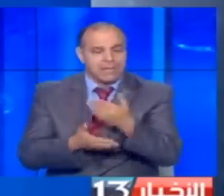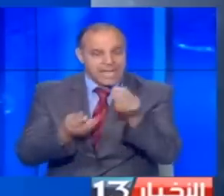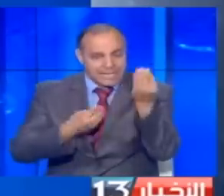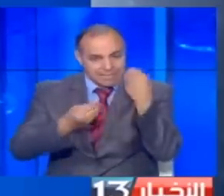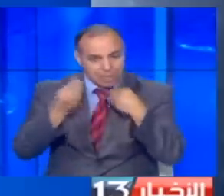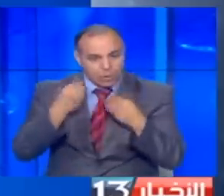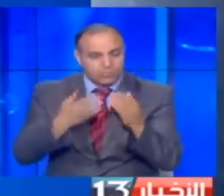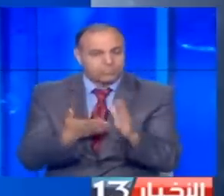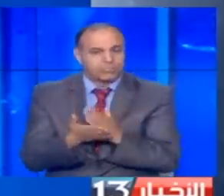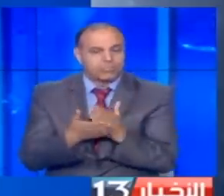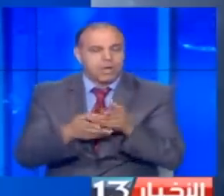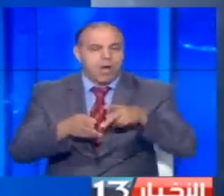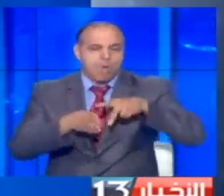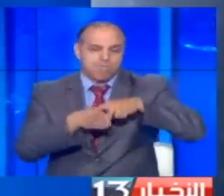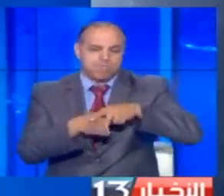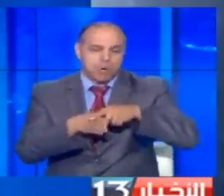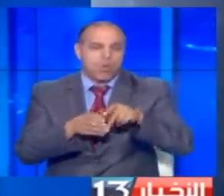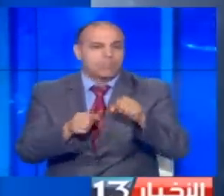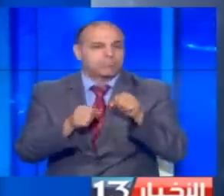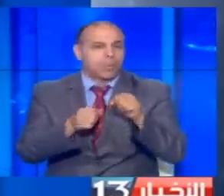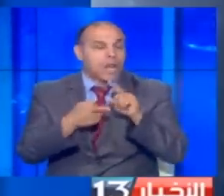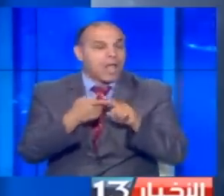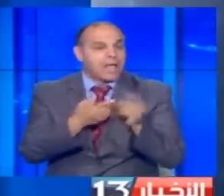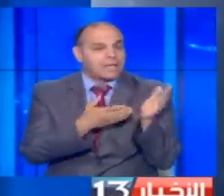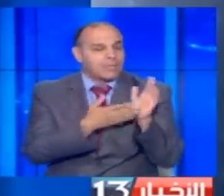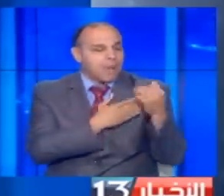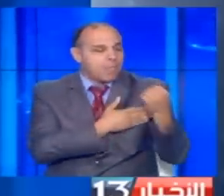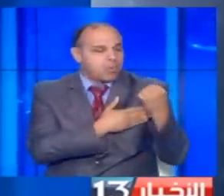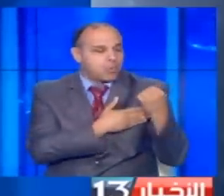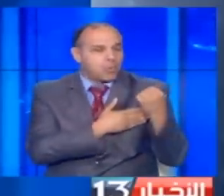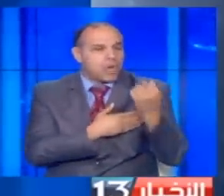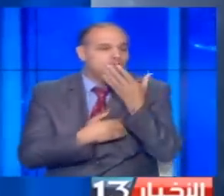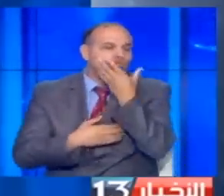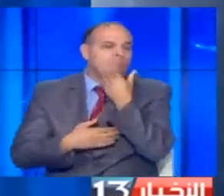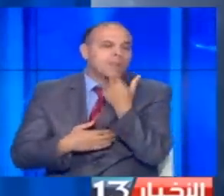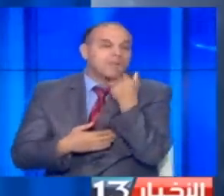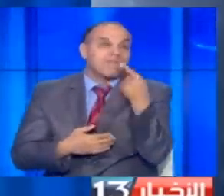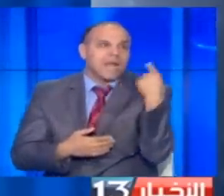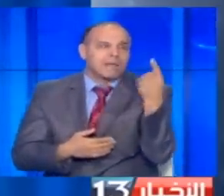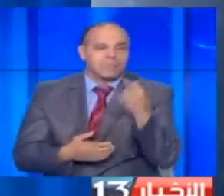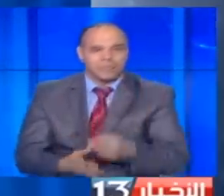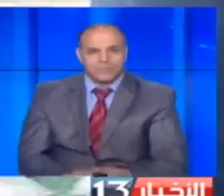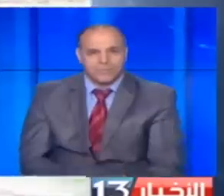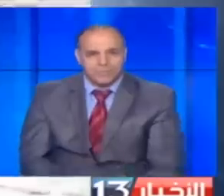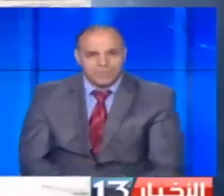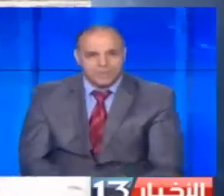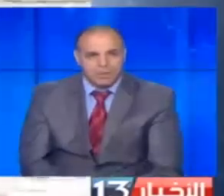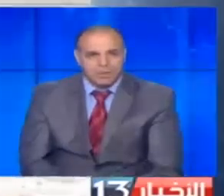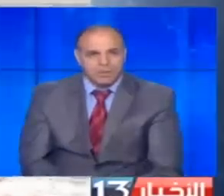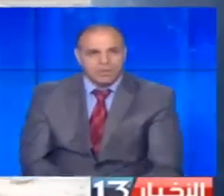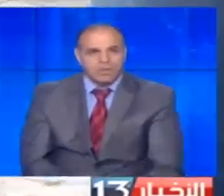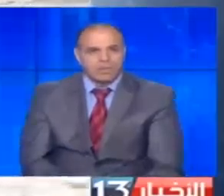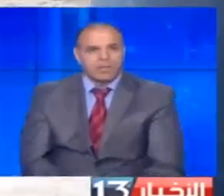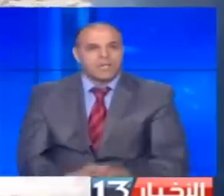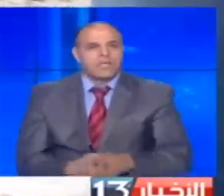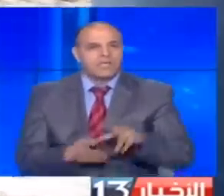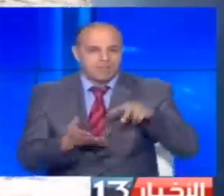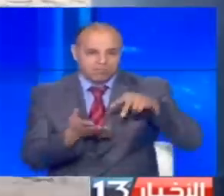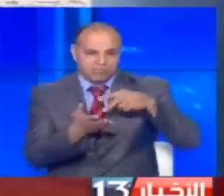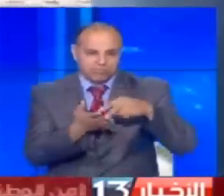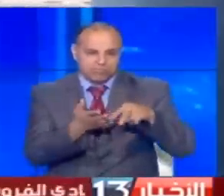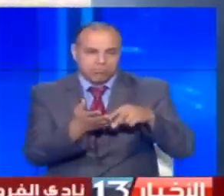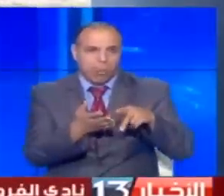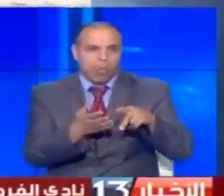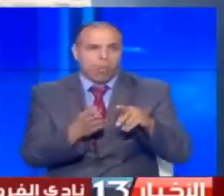وتاهيل الخيول وتقديمها ل بطولات الجمال الدوليه ب حركات ايقاعيه تستعرض